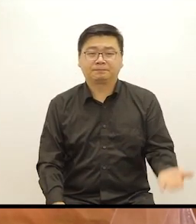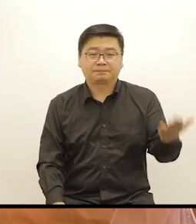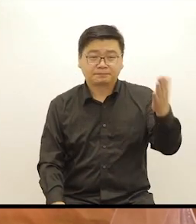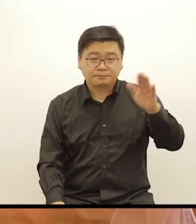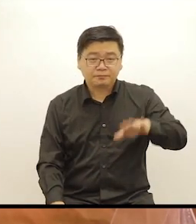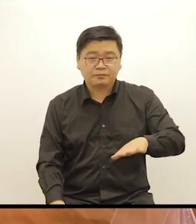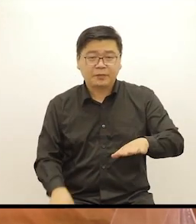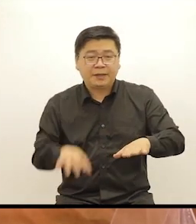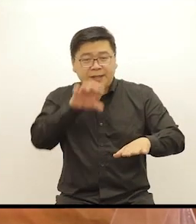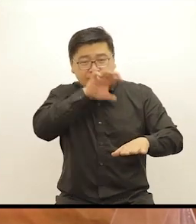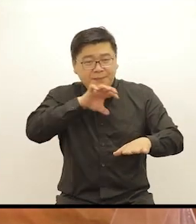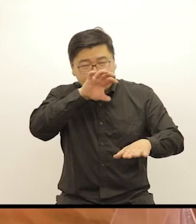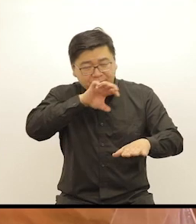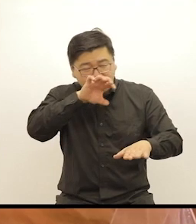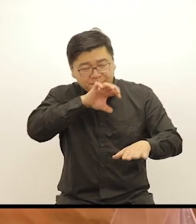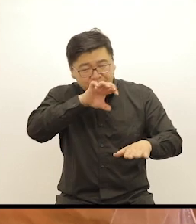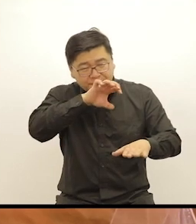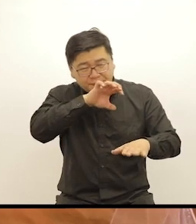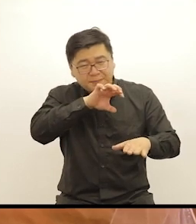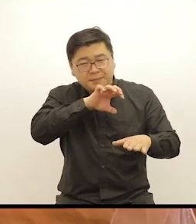나름대로 또 굉장히 그